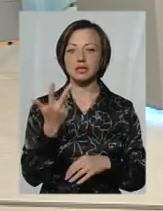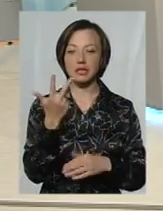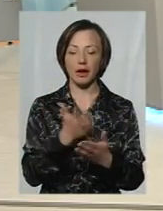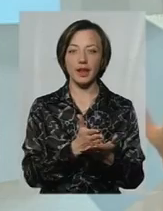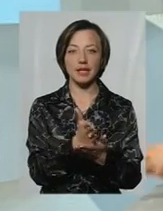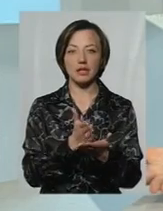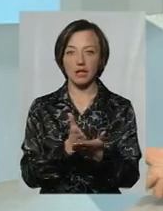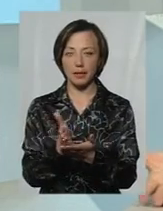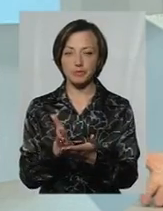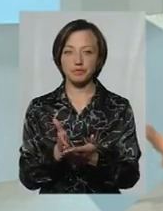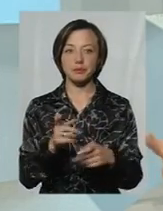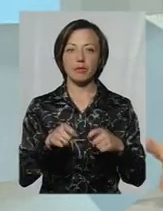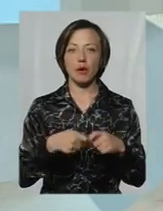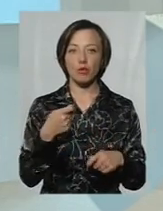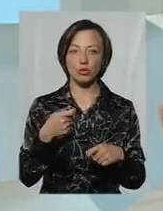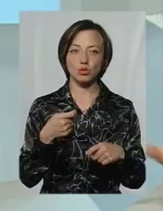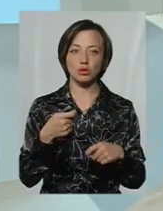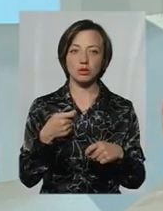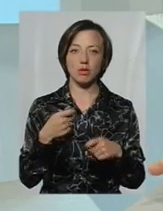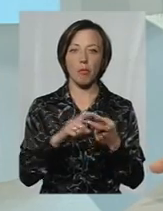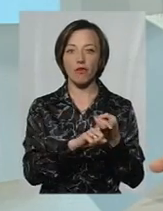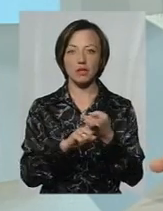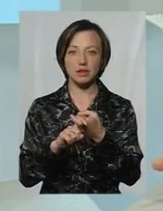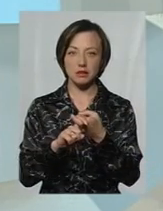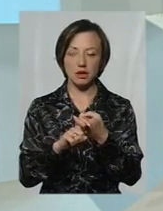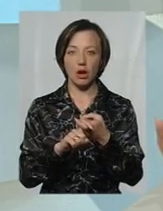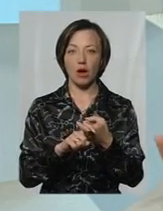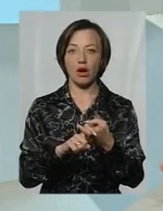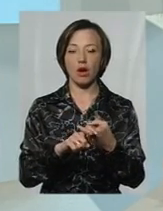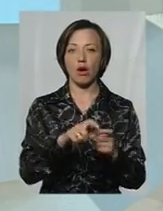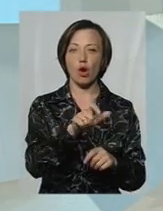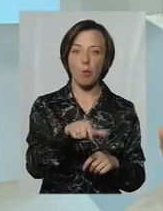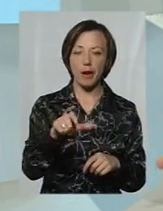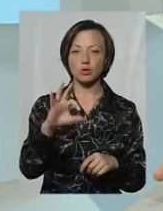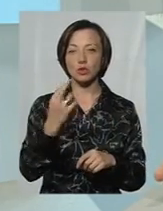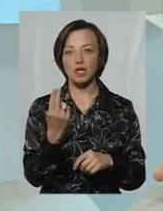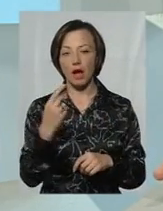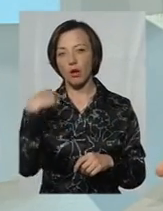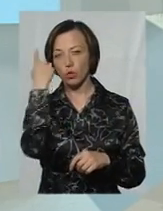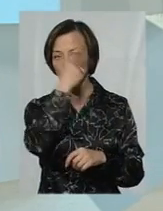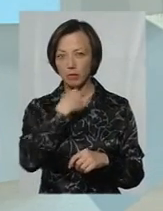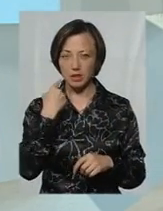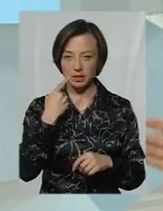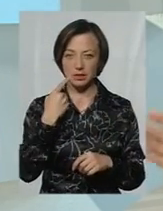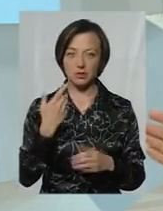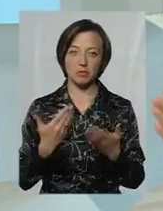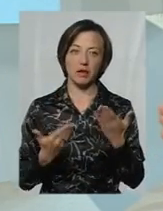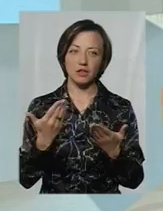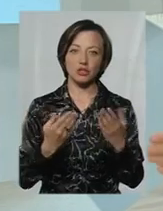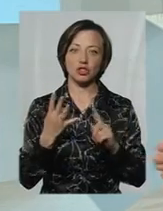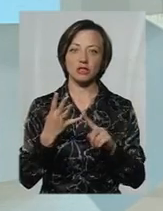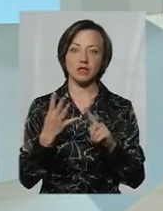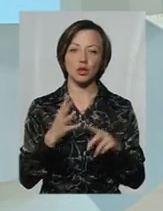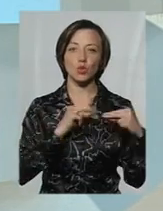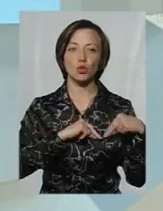гілки. Це порушення стосуються громадські порушення, соціальні, особисті. Ну, напевно, ще четверта